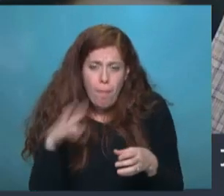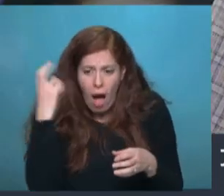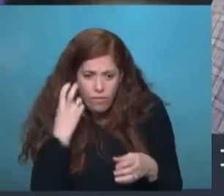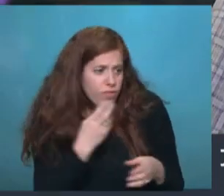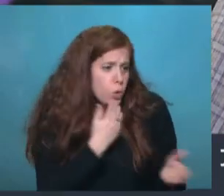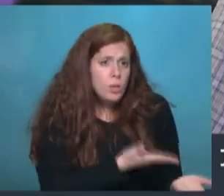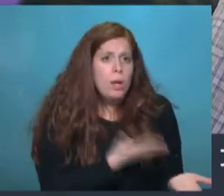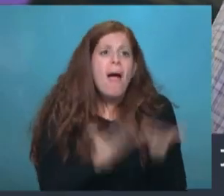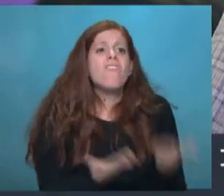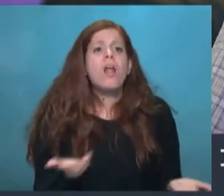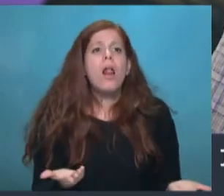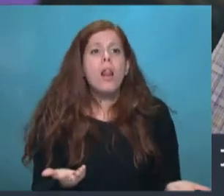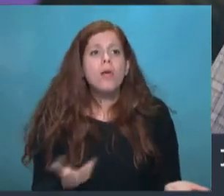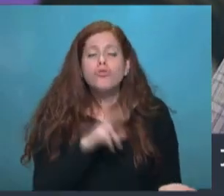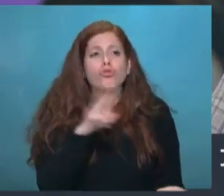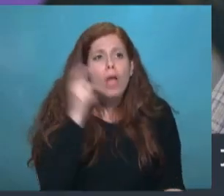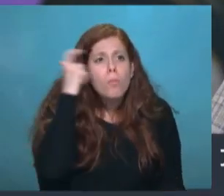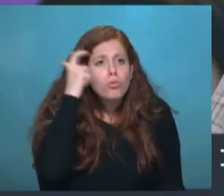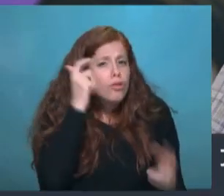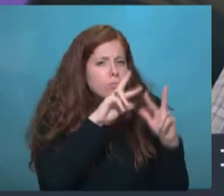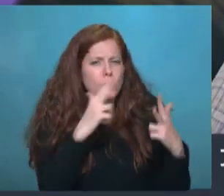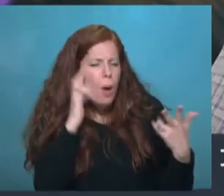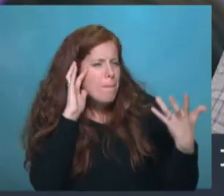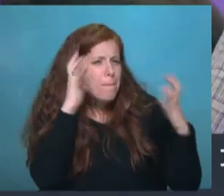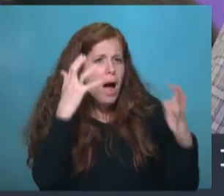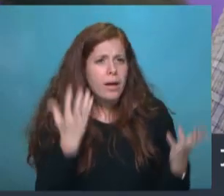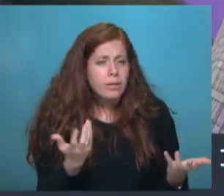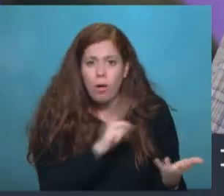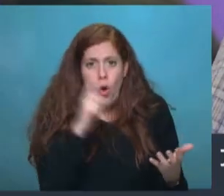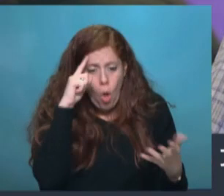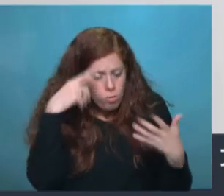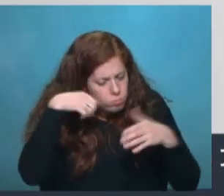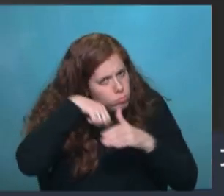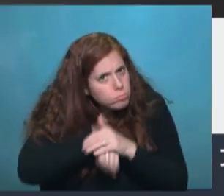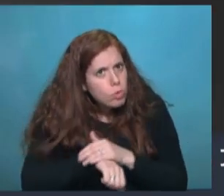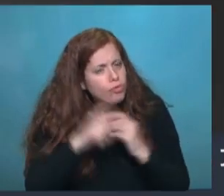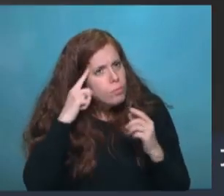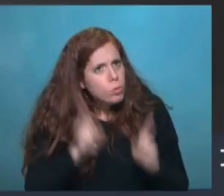יהודי ושבב ערבי? שניהם חושבים בצורה פראית ובלי להשקיע מחשבה.